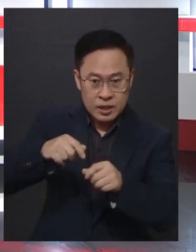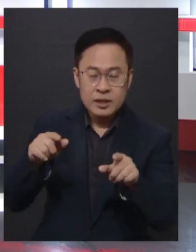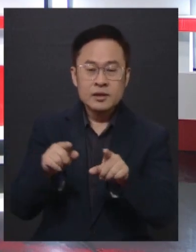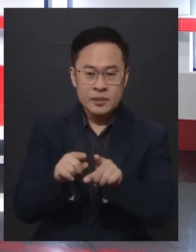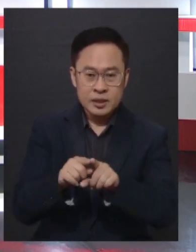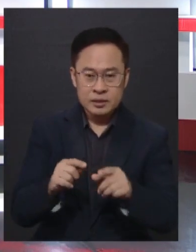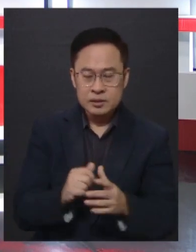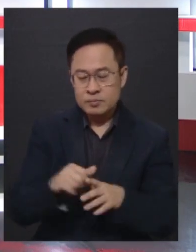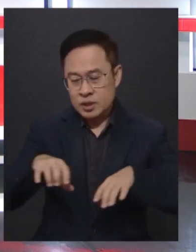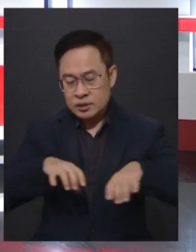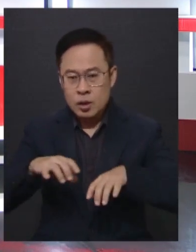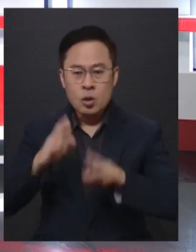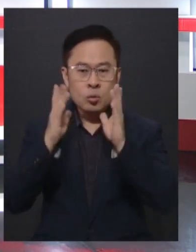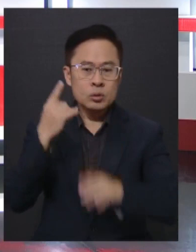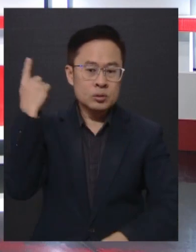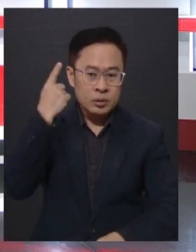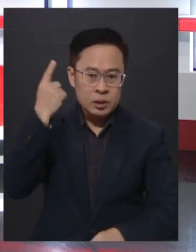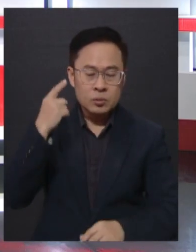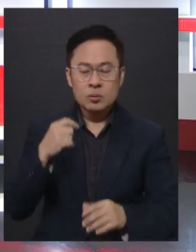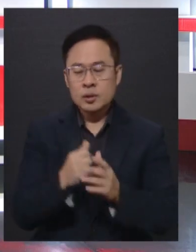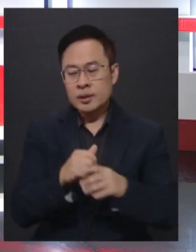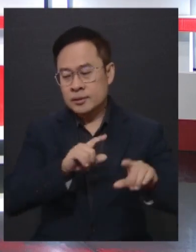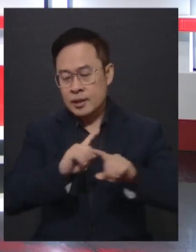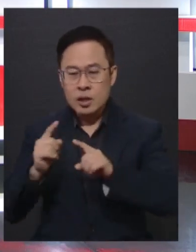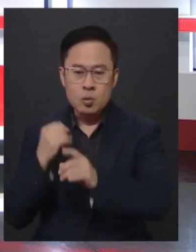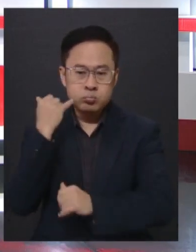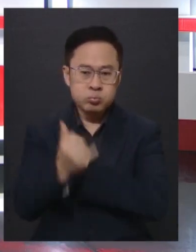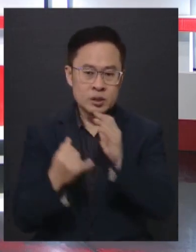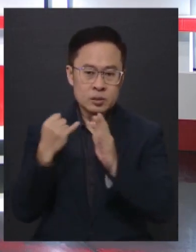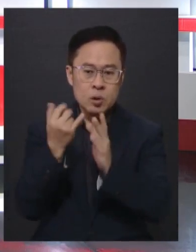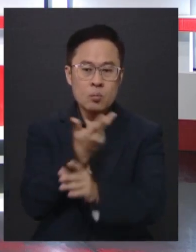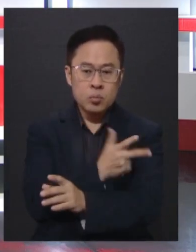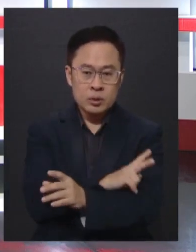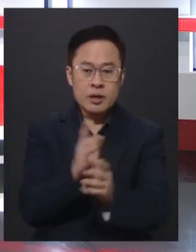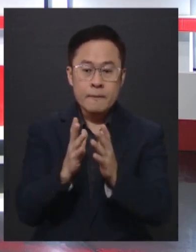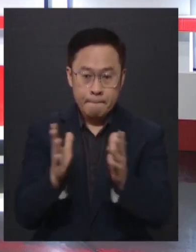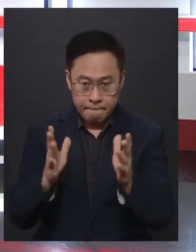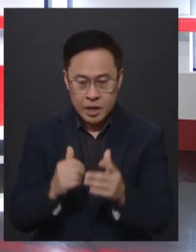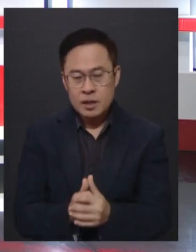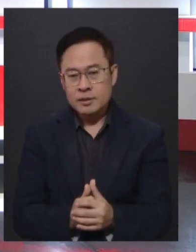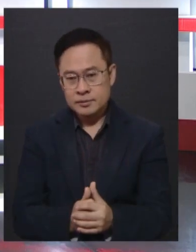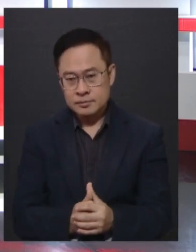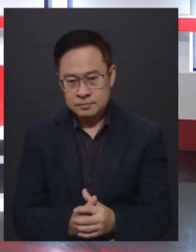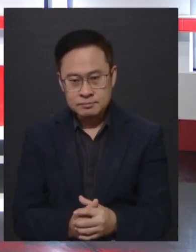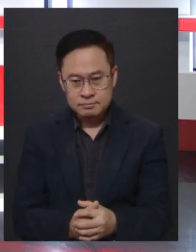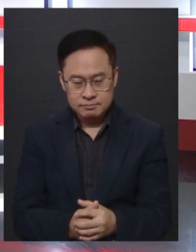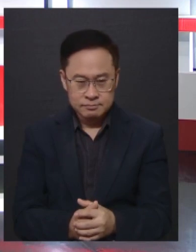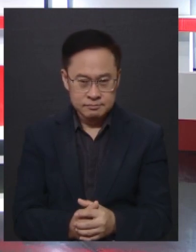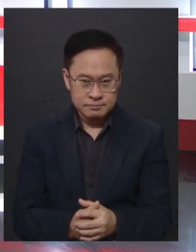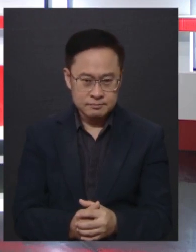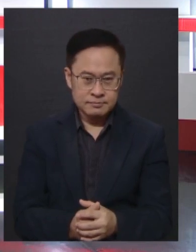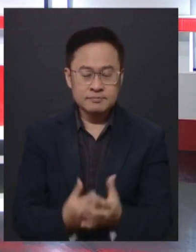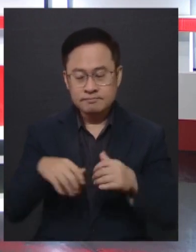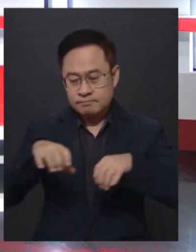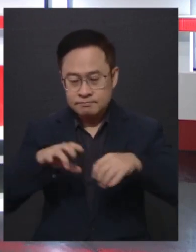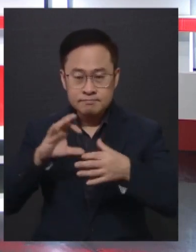ด้วยนะคะก็ได้เห็นว่าแมีนักท่องเที่ยวประชาชนหลังไหลเข้าไปที่ภูเก็ตเป็นจำนวนมากนี่กต่อเนื่องกันไปเลยสำหรับการจัดการแข่งขันครับใช่ก็